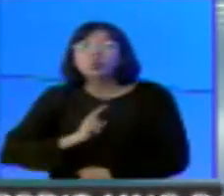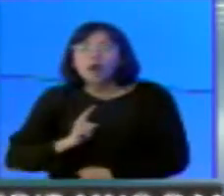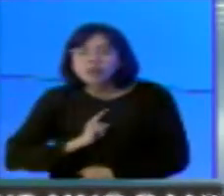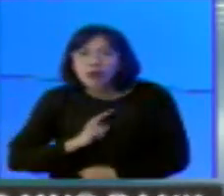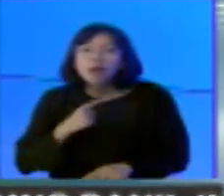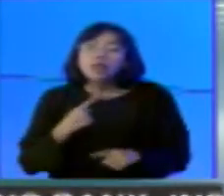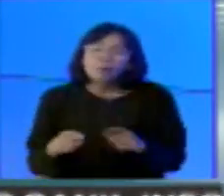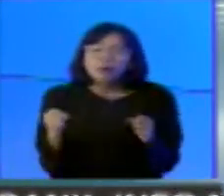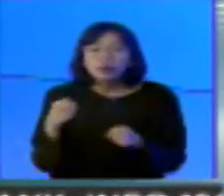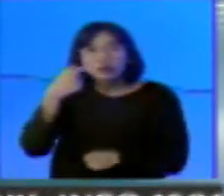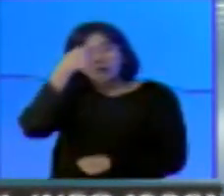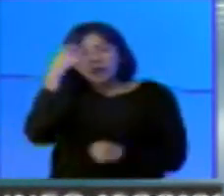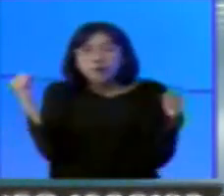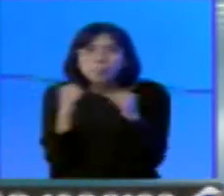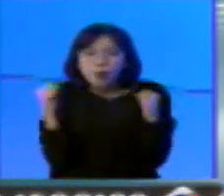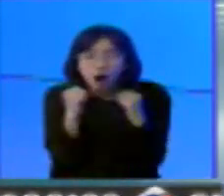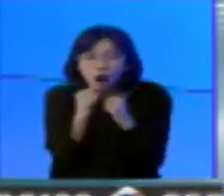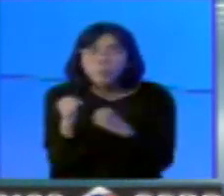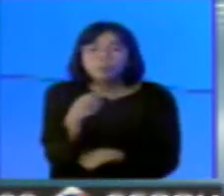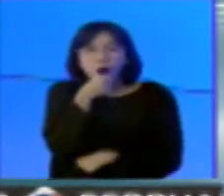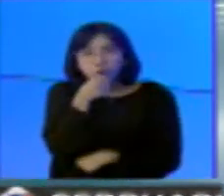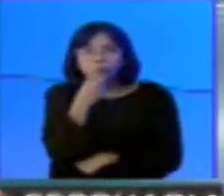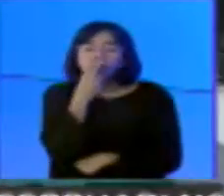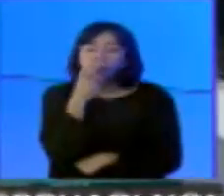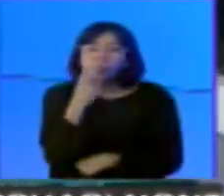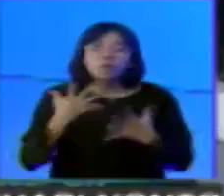masih mengalami demam dan batuk flu.